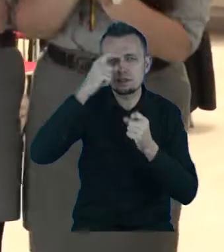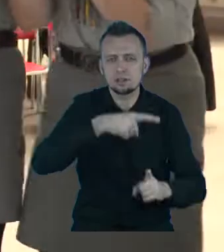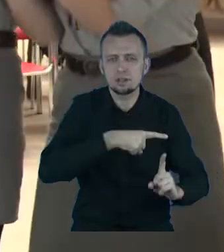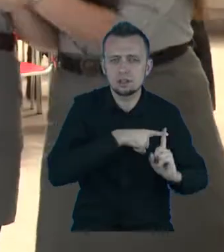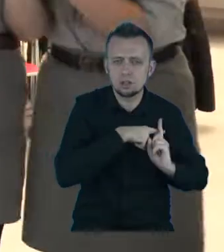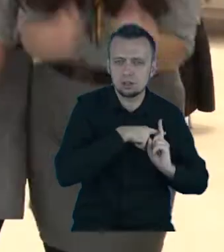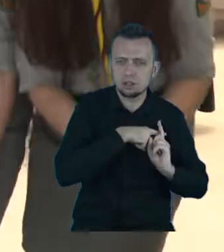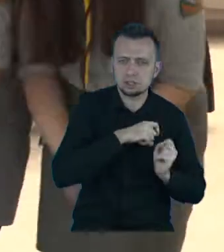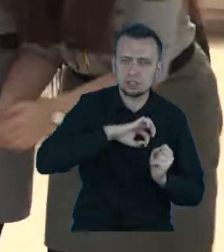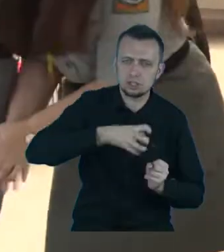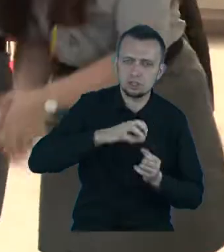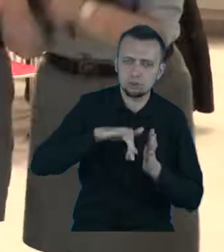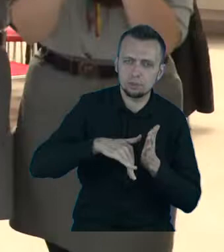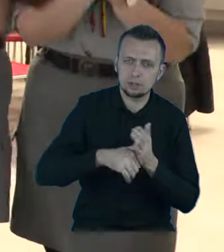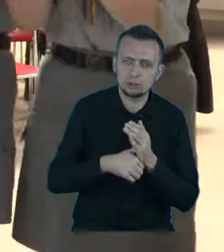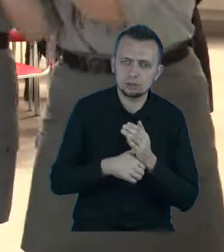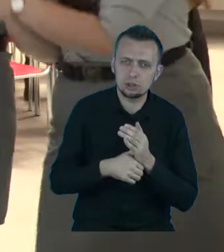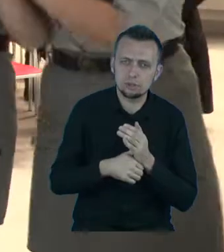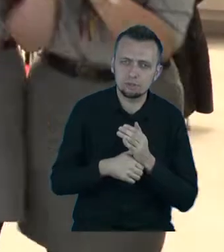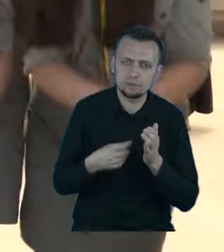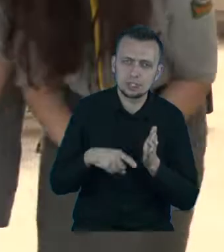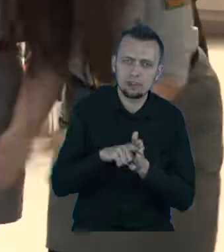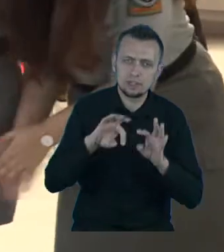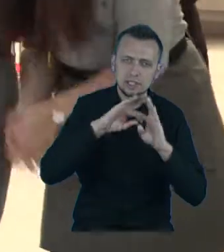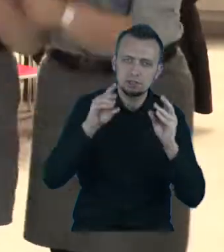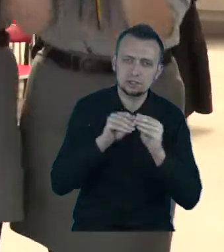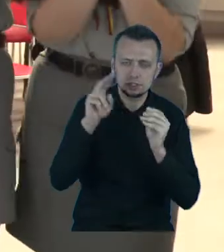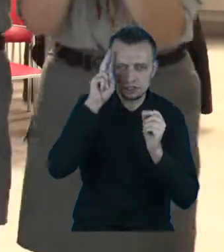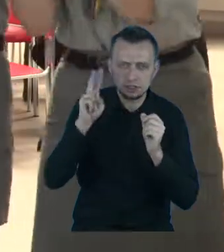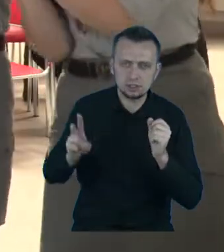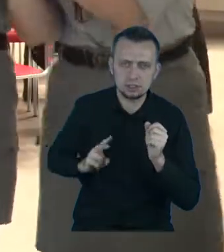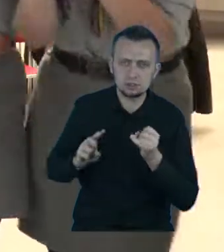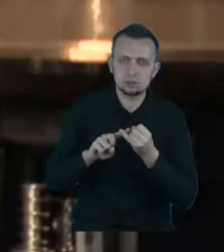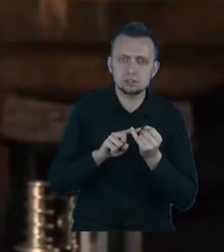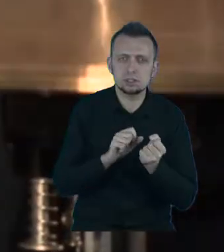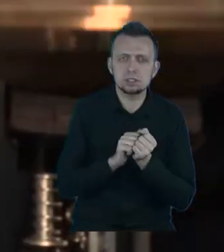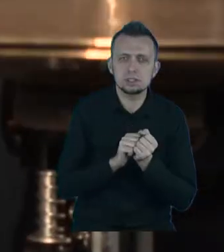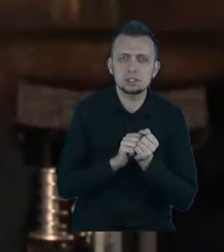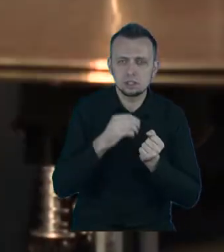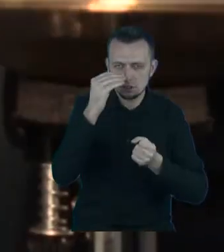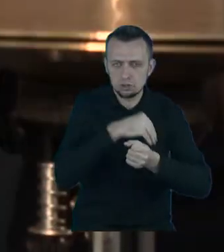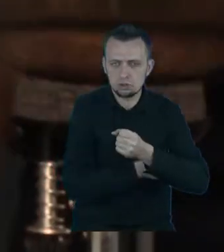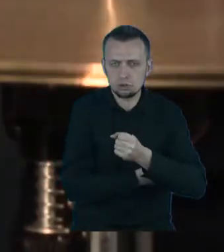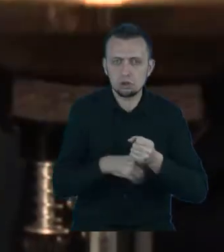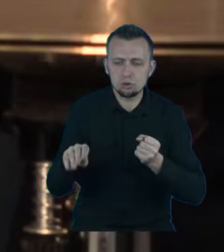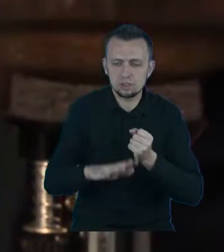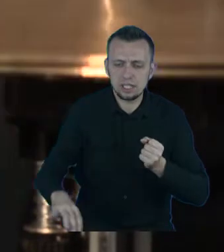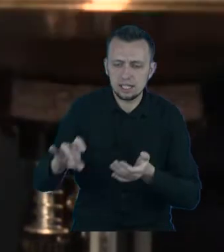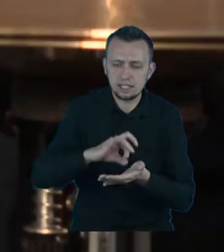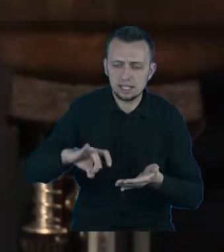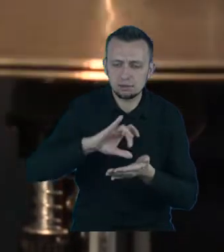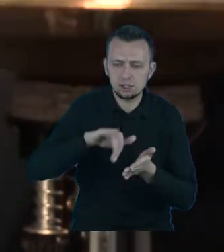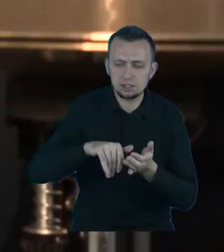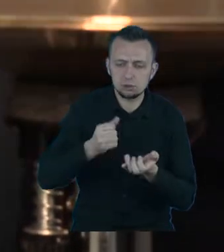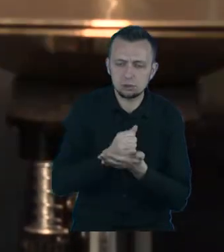Kutno, nakierowaną na wszystkie instytucje i placówki edukacyjne na terenie gminy Kutno, powiatu. A co